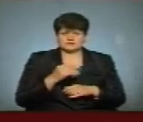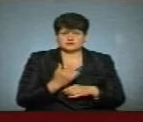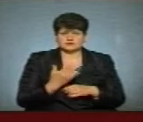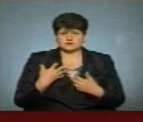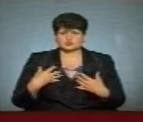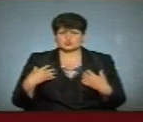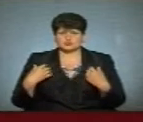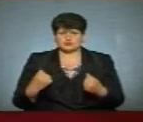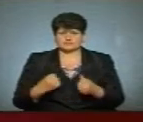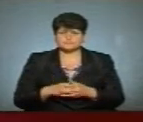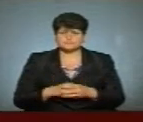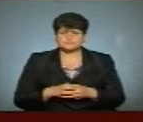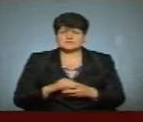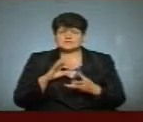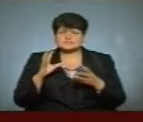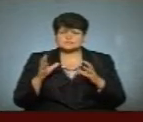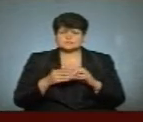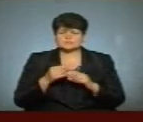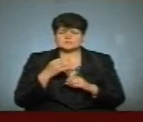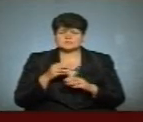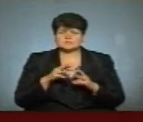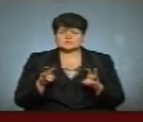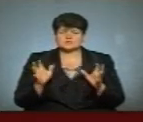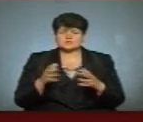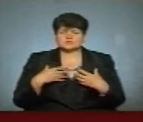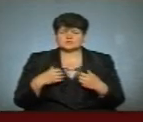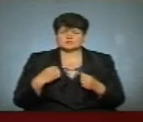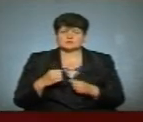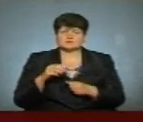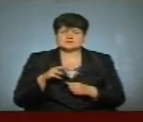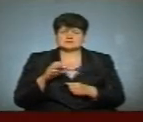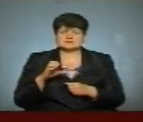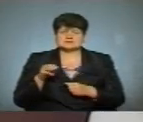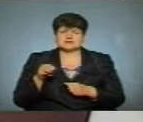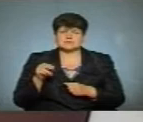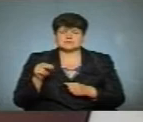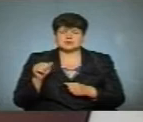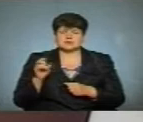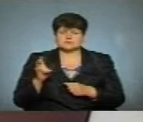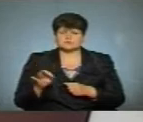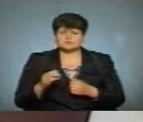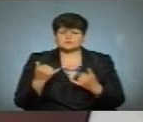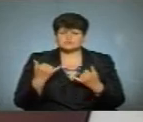каже Володимир Паничев. Загалом, як повідомив міністр охорони здоров'я Максим Степанов, на сьогодні в Україні